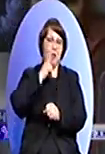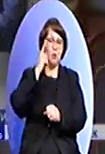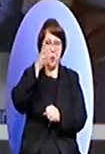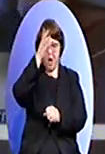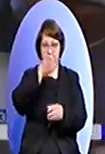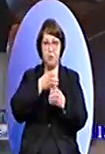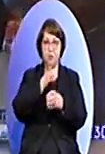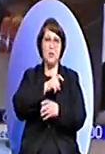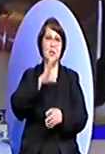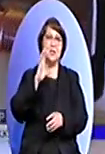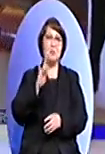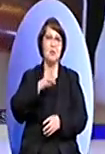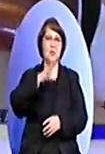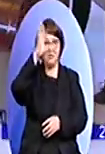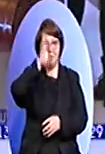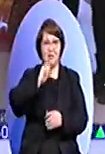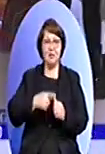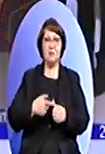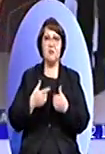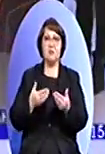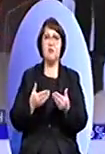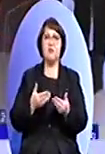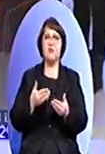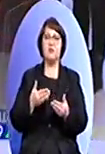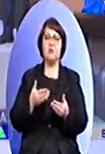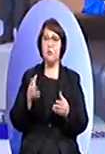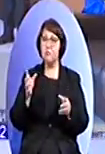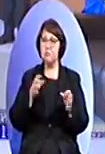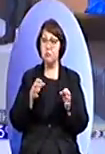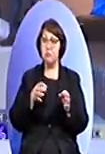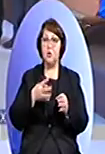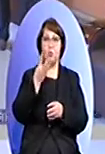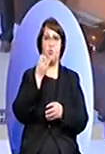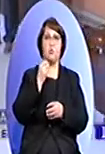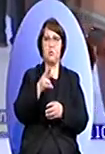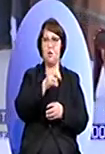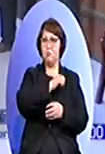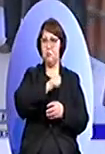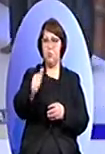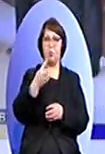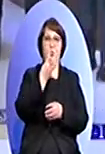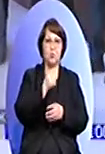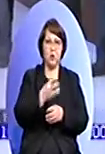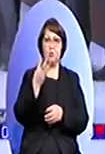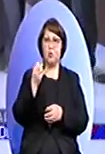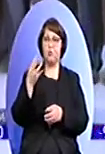салбарын сайдын нэрэмжит грантыг дагалдуулан тус бүр 4 сая төгрөг олгож байгаа юм байна.